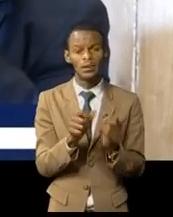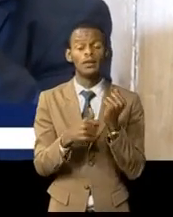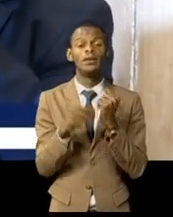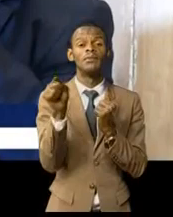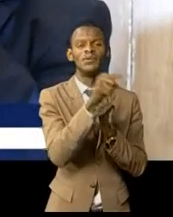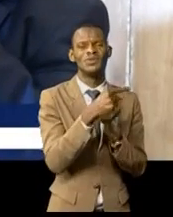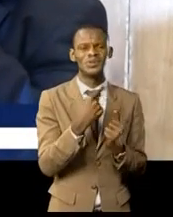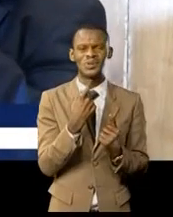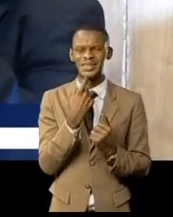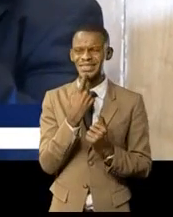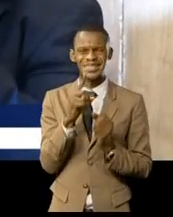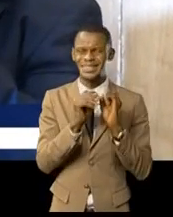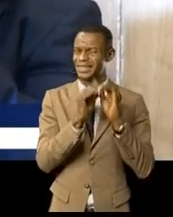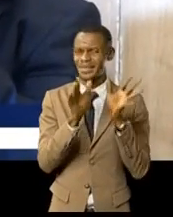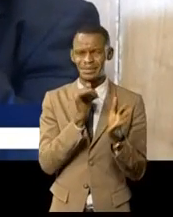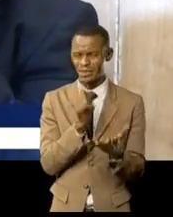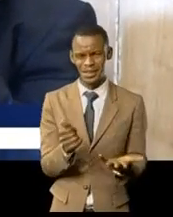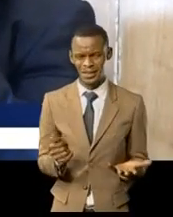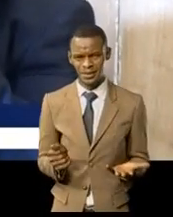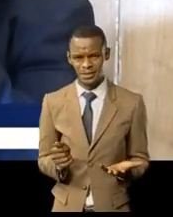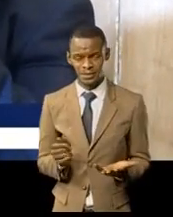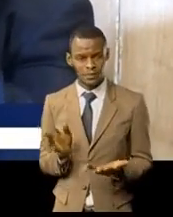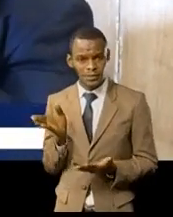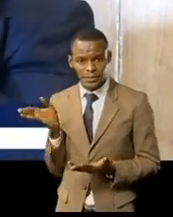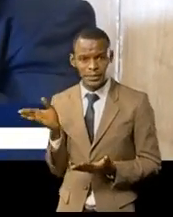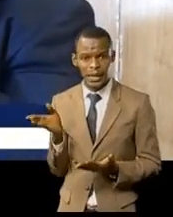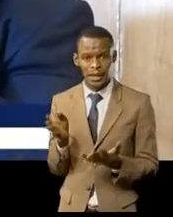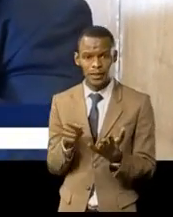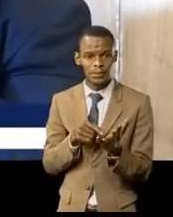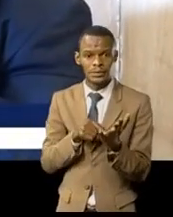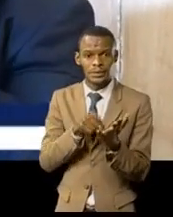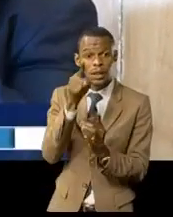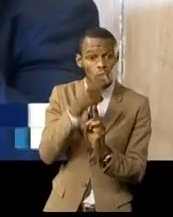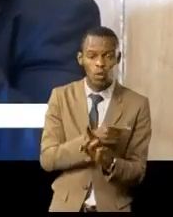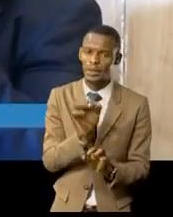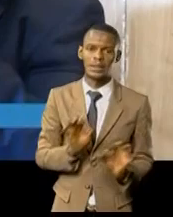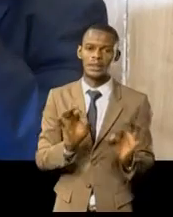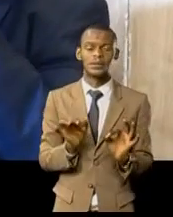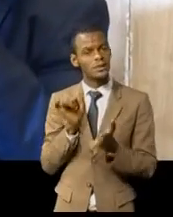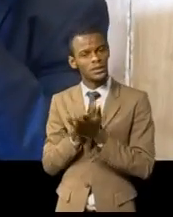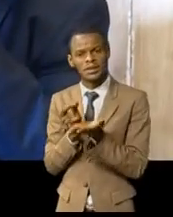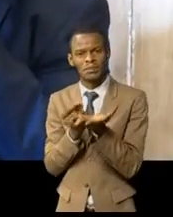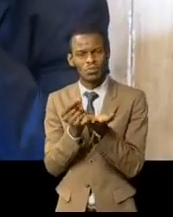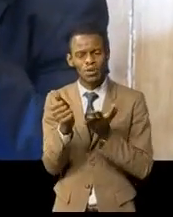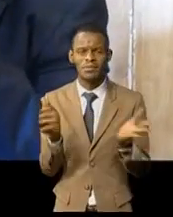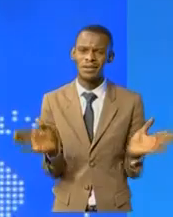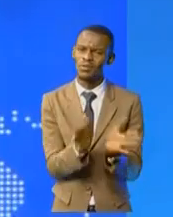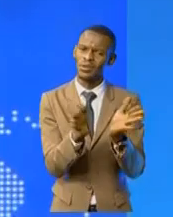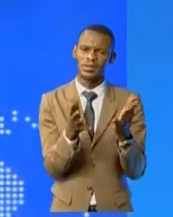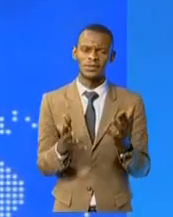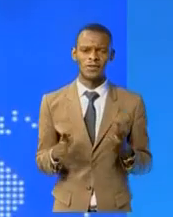clairement à tous les agents que ce n'est pas un salaire, mais c'est plutôt une prime d'encouragement.